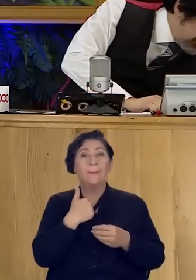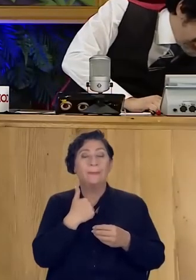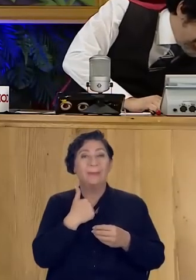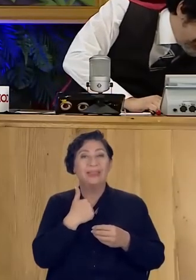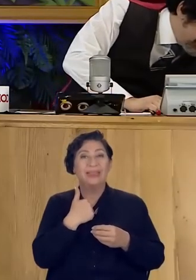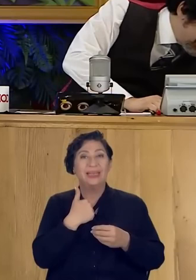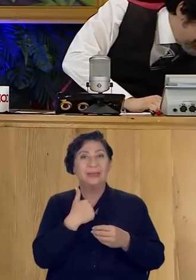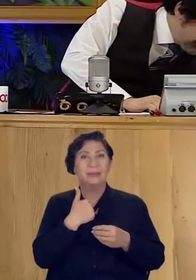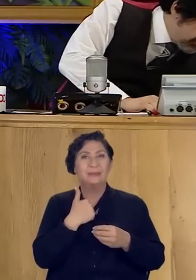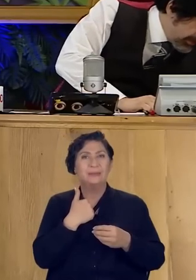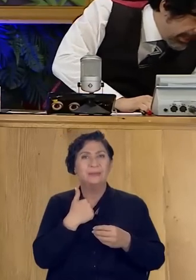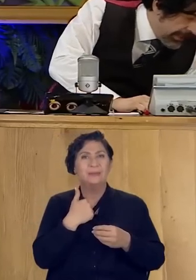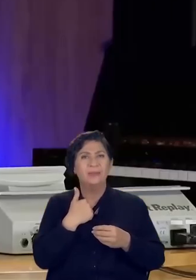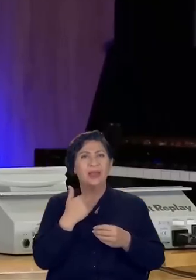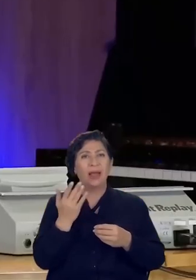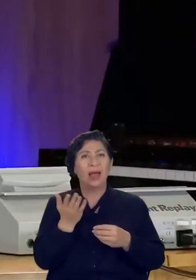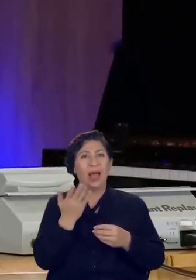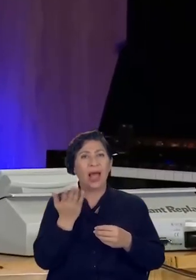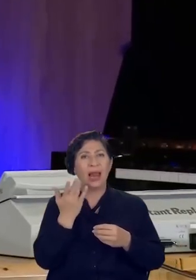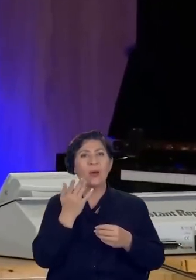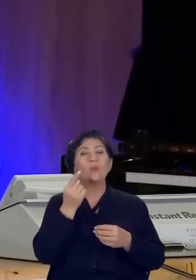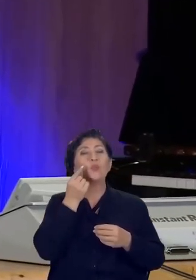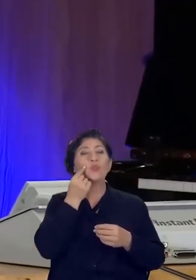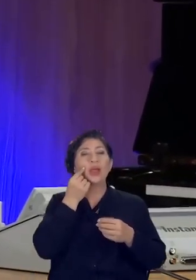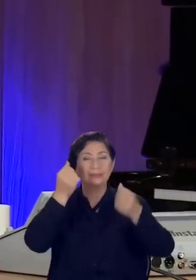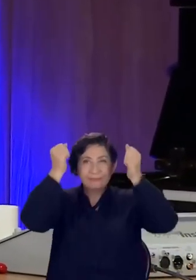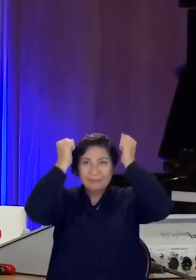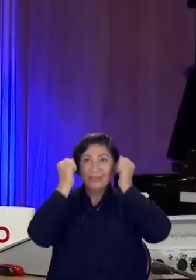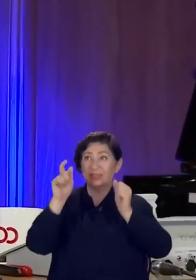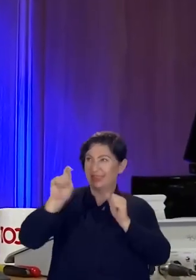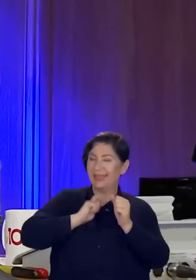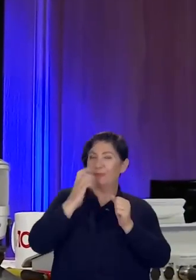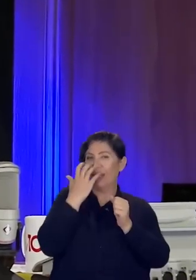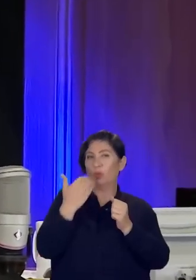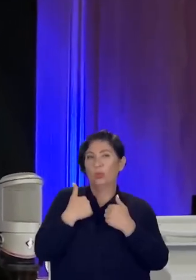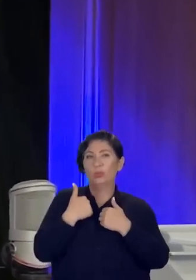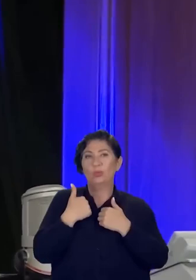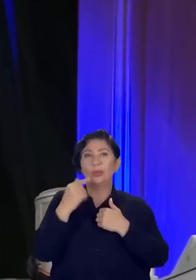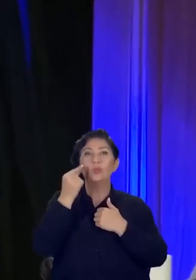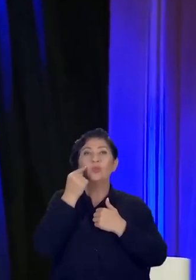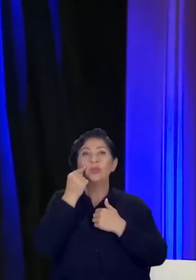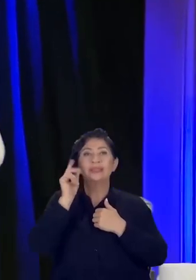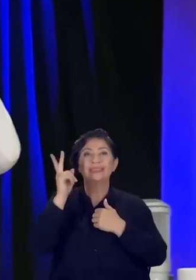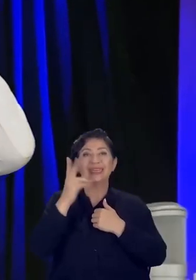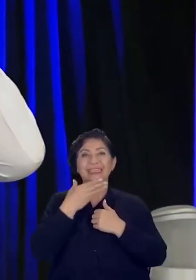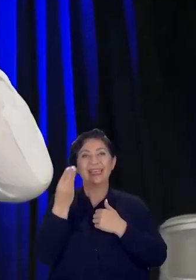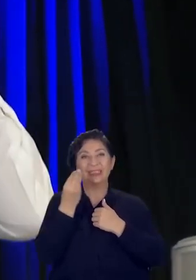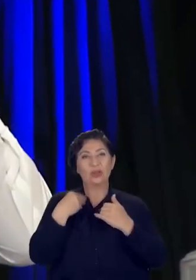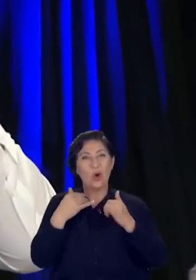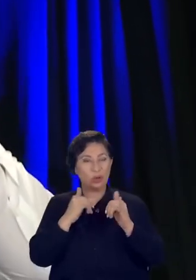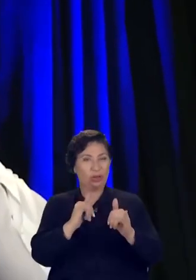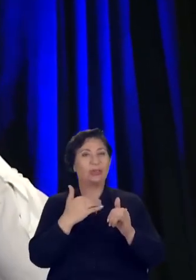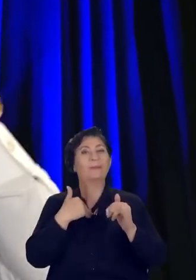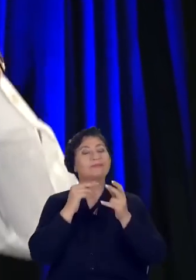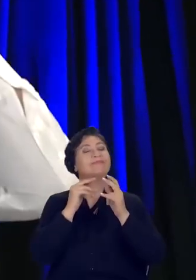Bende de şeyler var. Mesela bu hala Bülent Hanım'dan şeyi bekliyorum. Bülent Ersoy'un gençliğini